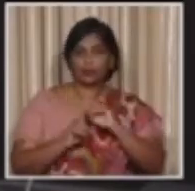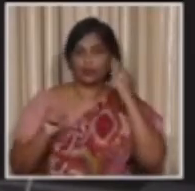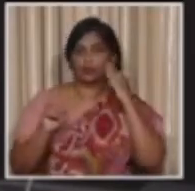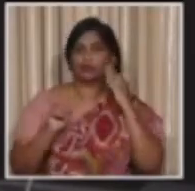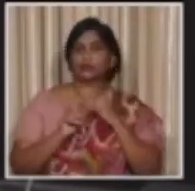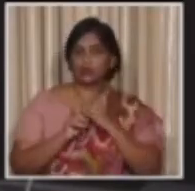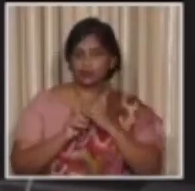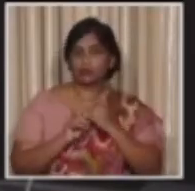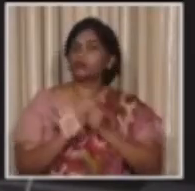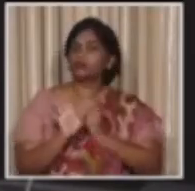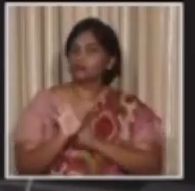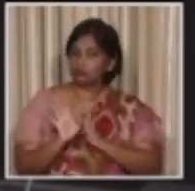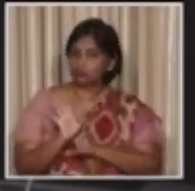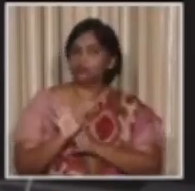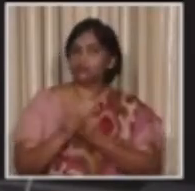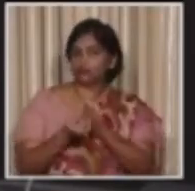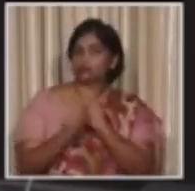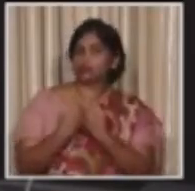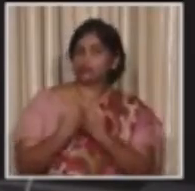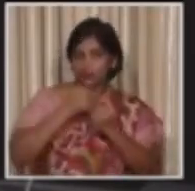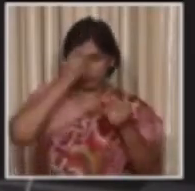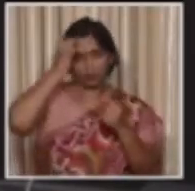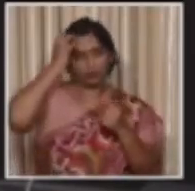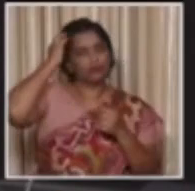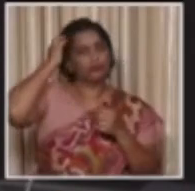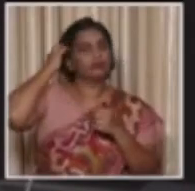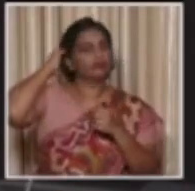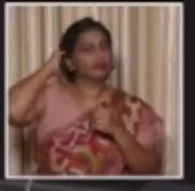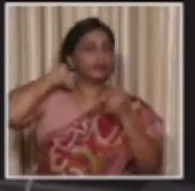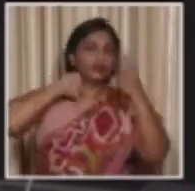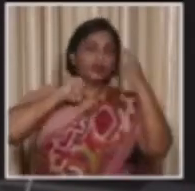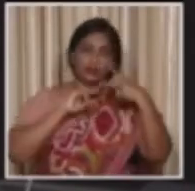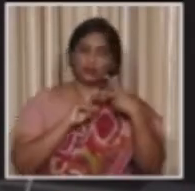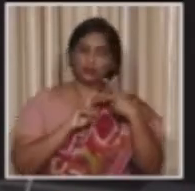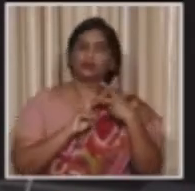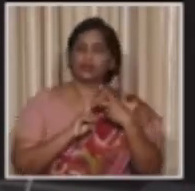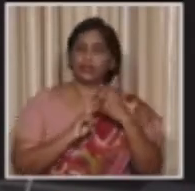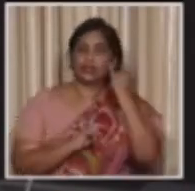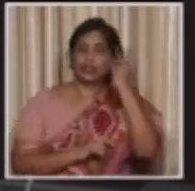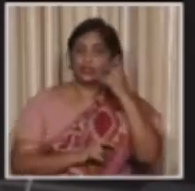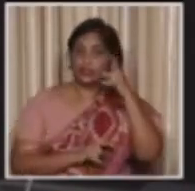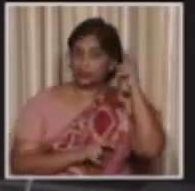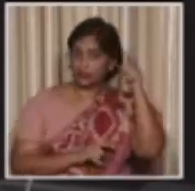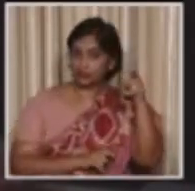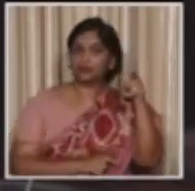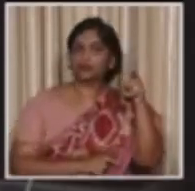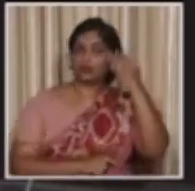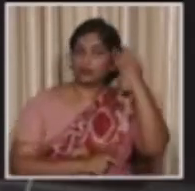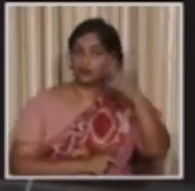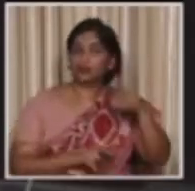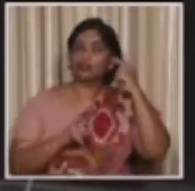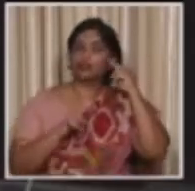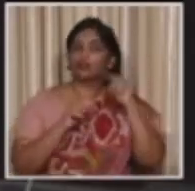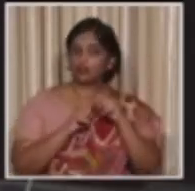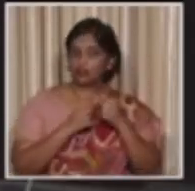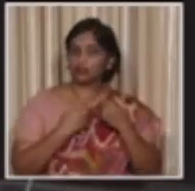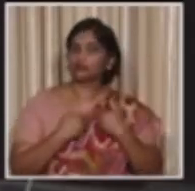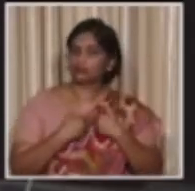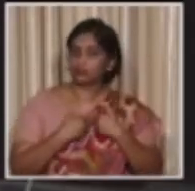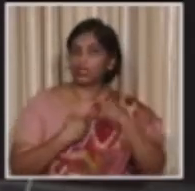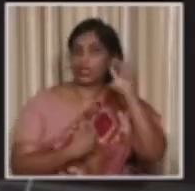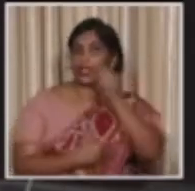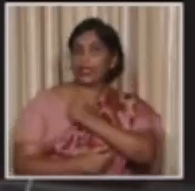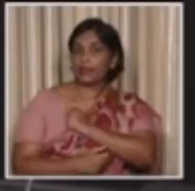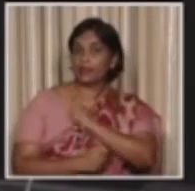සම්බන්ධයෙන් නිරන්තර පසුවිපරම් සිද්ධ කිරීම සිද්ධ කරනවා. අංක 2 සිංගප්පූරුවේ සිද්ධ වෙච්ච මරණය සම්බන්ධයෙන් අපි ඒ රට